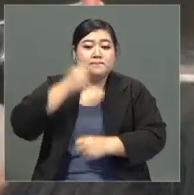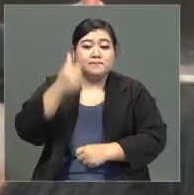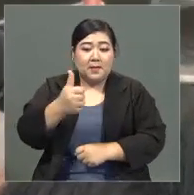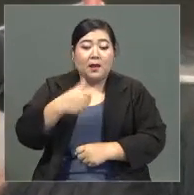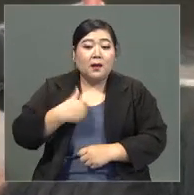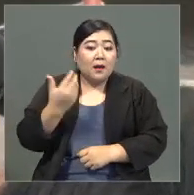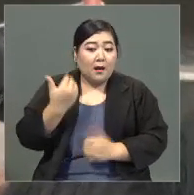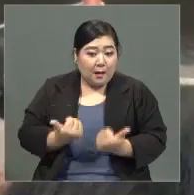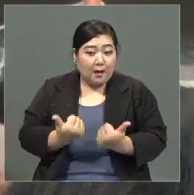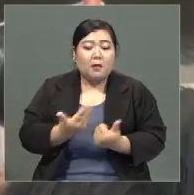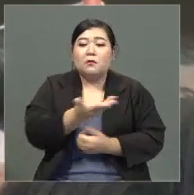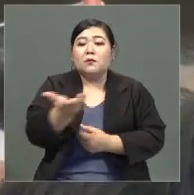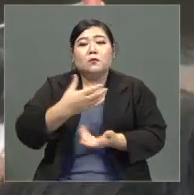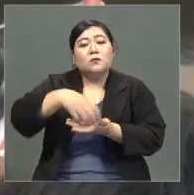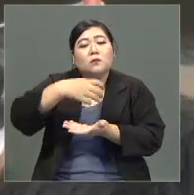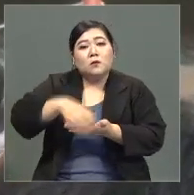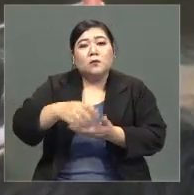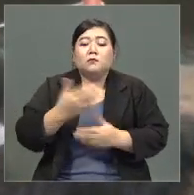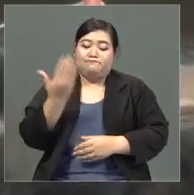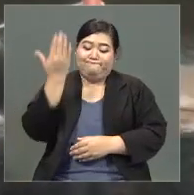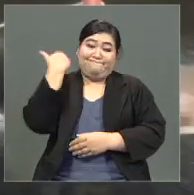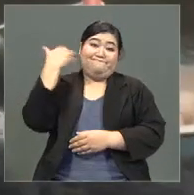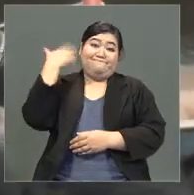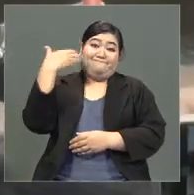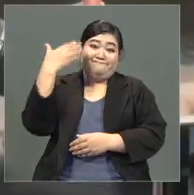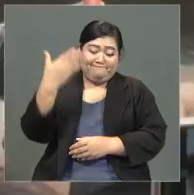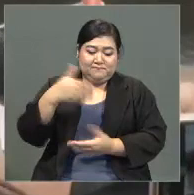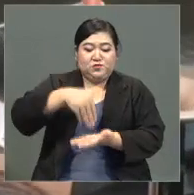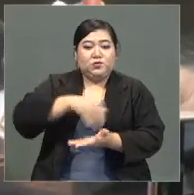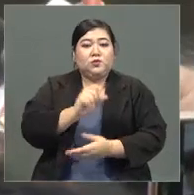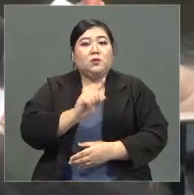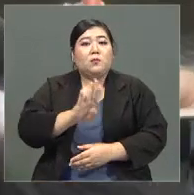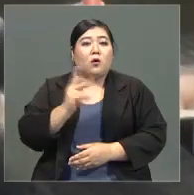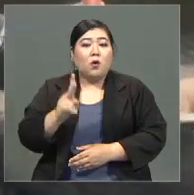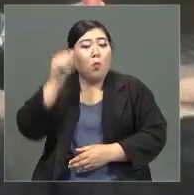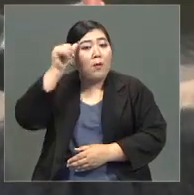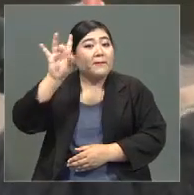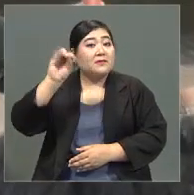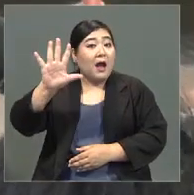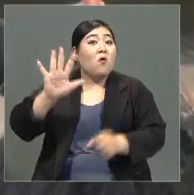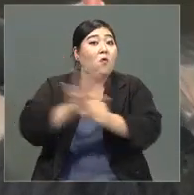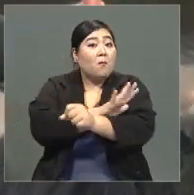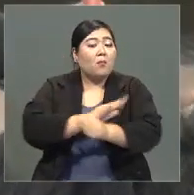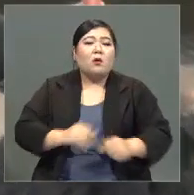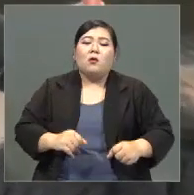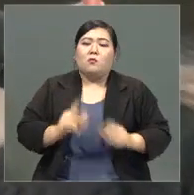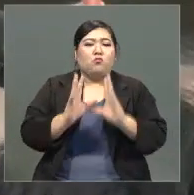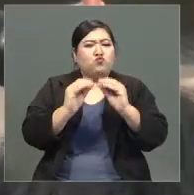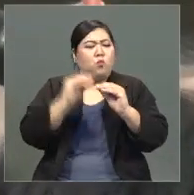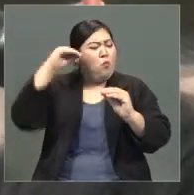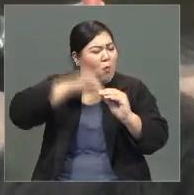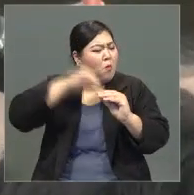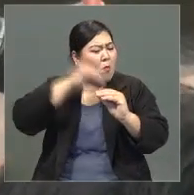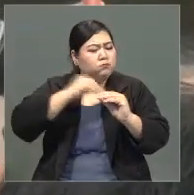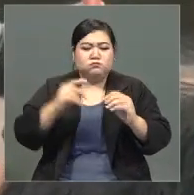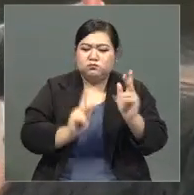เรียนสื่อมวลชนนะครับว่าศบค.ผ่านมาแล้ว85วันเนี่ยเราประชุมกันทุกวันทุกกระทรวงมาอยู่ที่เดียวกันหมดเพราะนั้นเราสามารถ